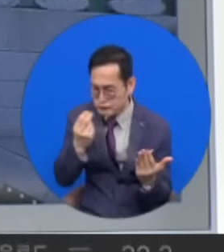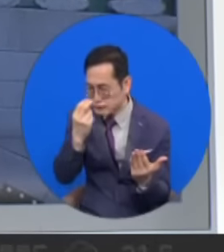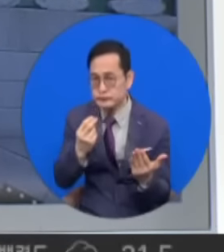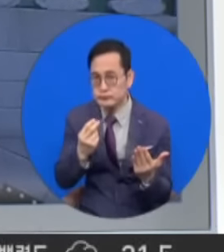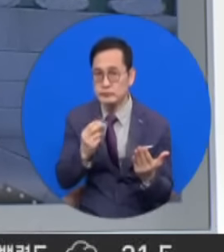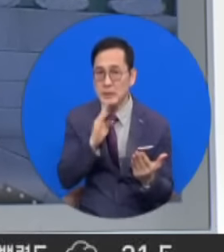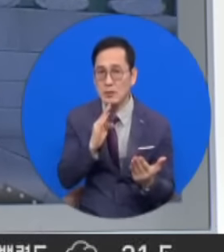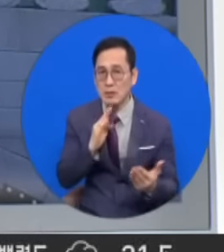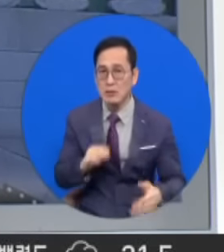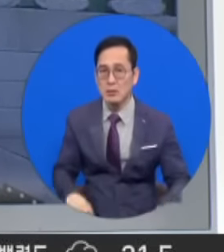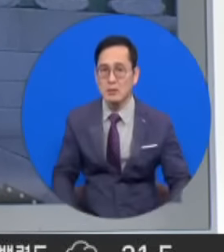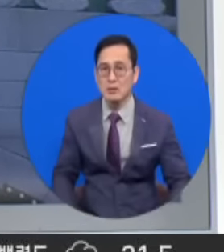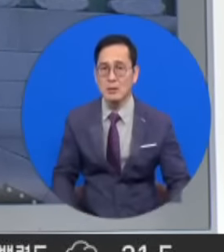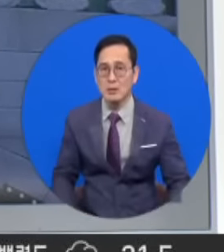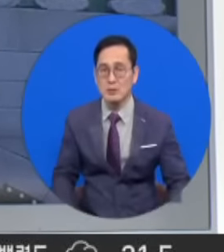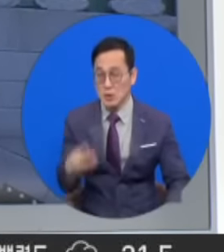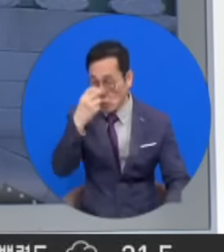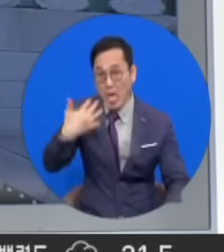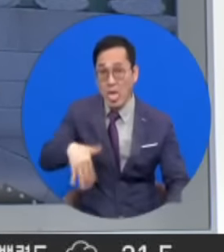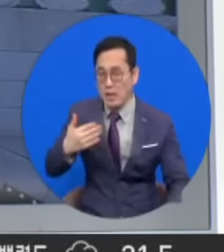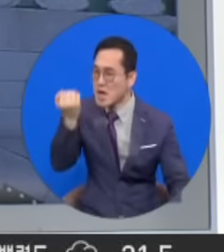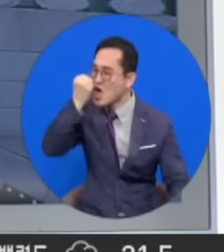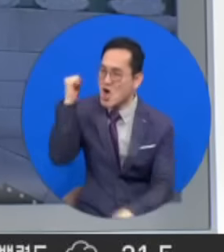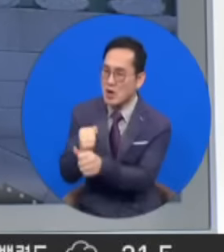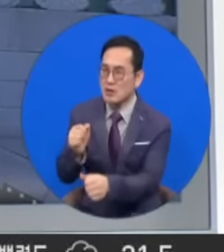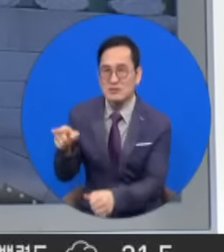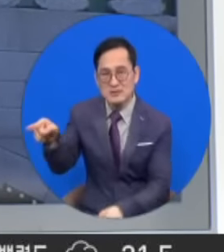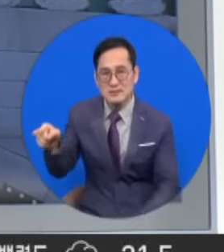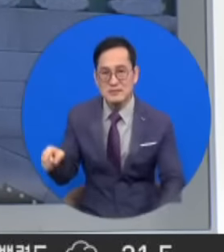아니겠습니까? 그런데 결국은 이 억울하게